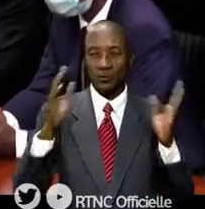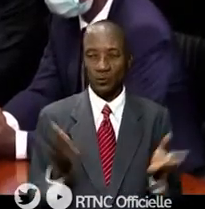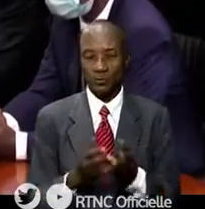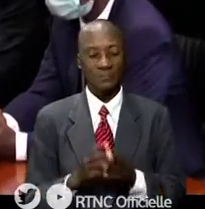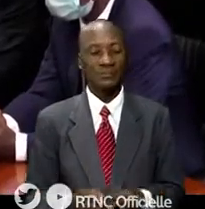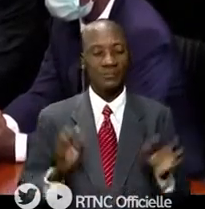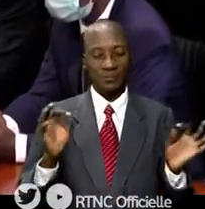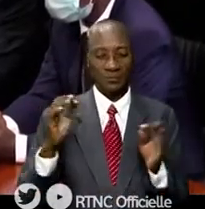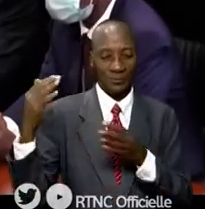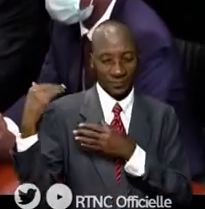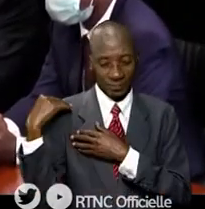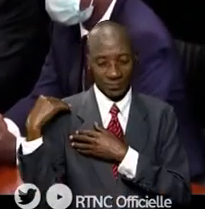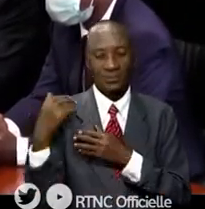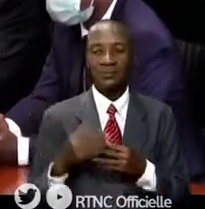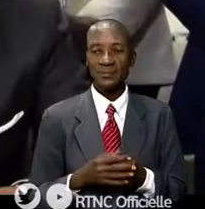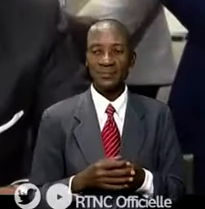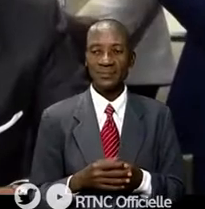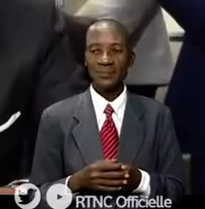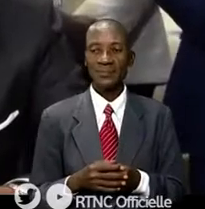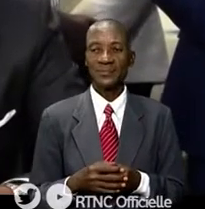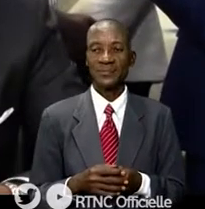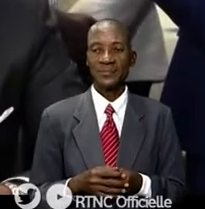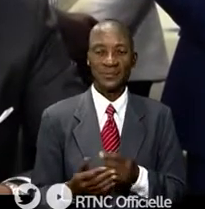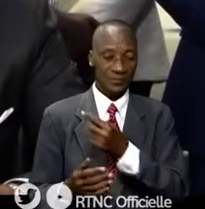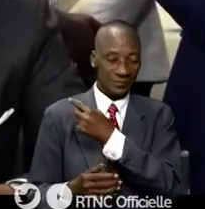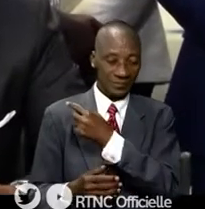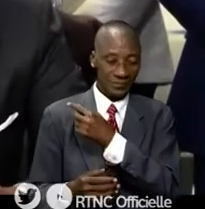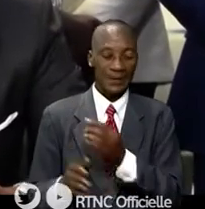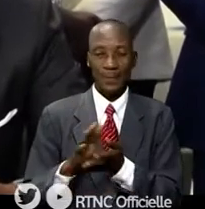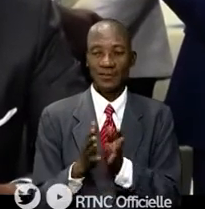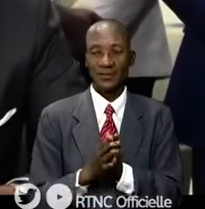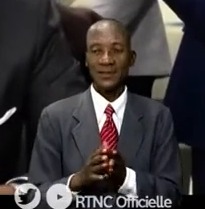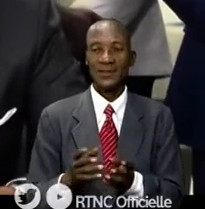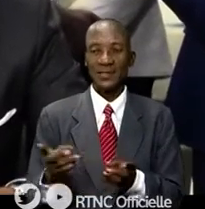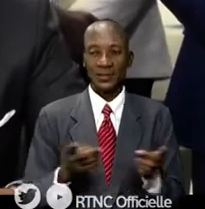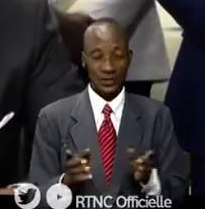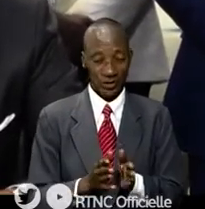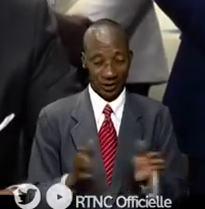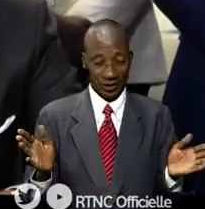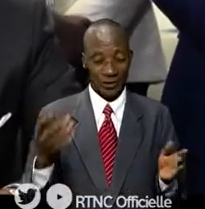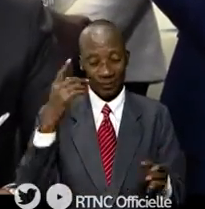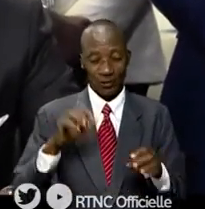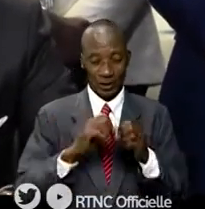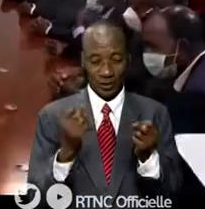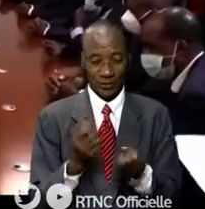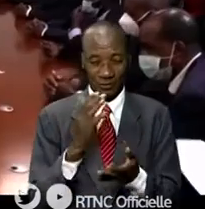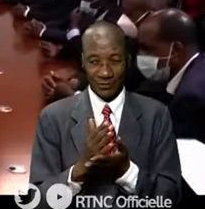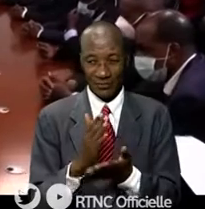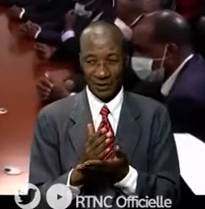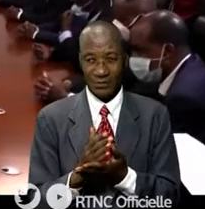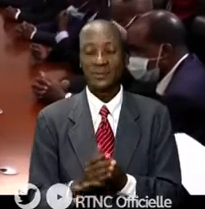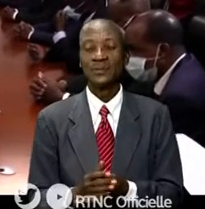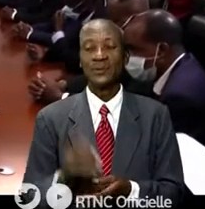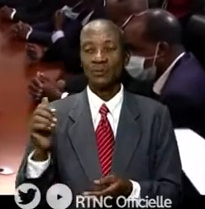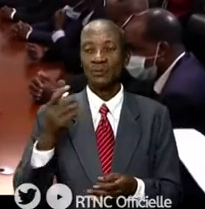collège Christian Katende, fils maison également, devenu par après directeur général d'une entreprise privée, GF Énergie, a